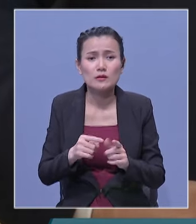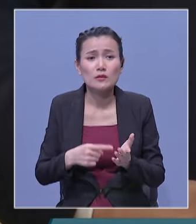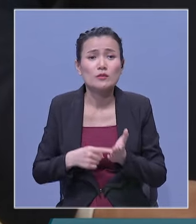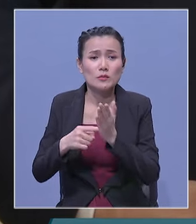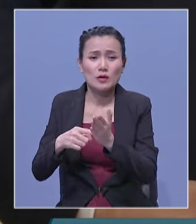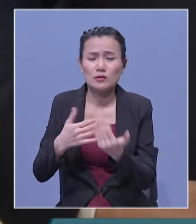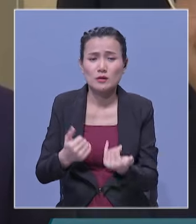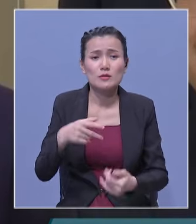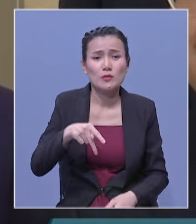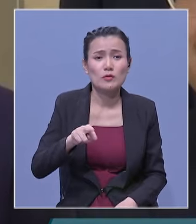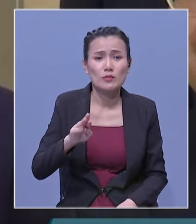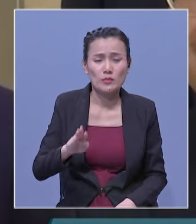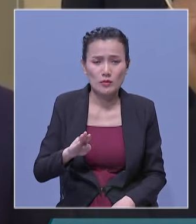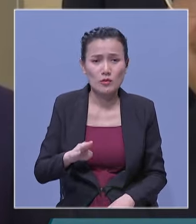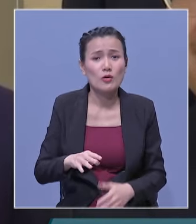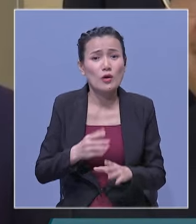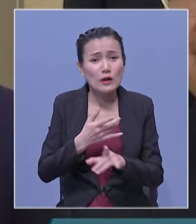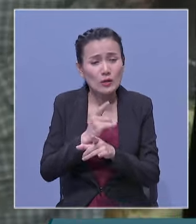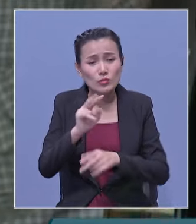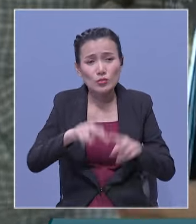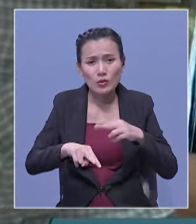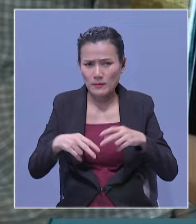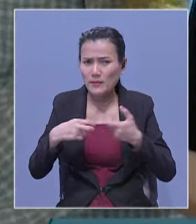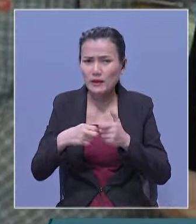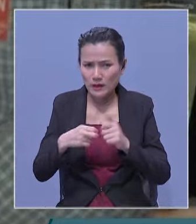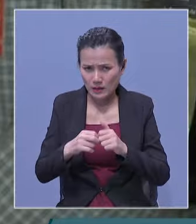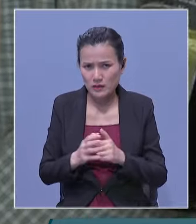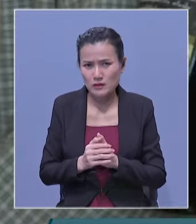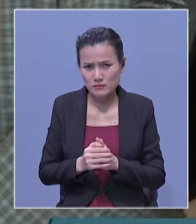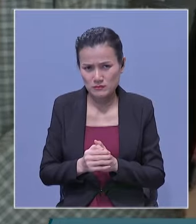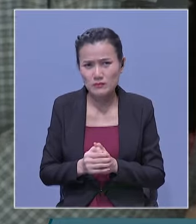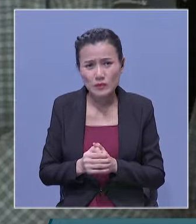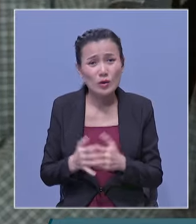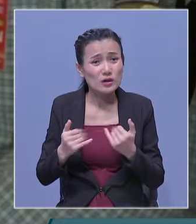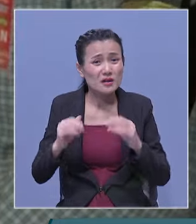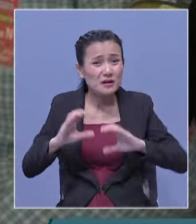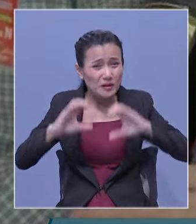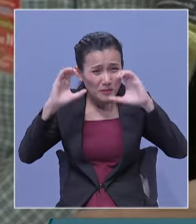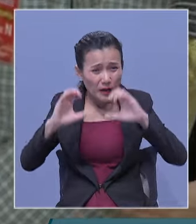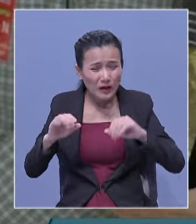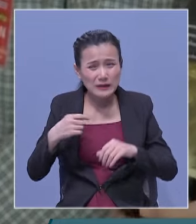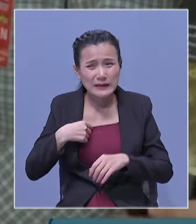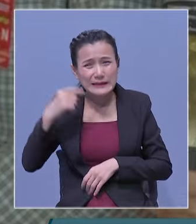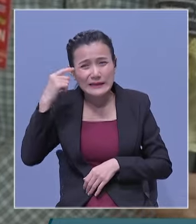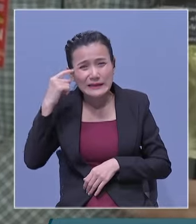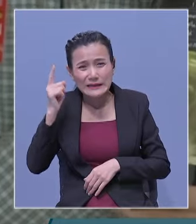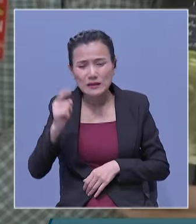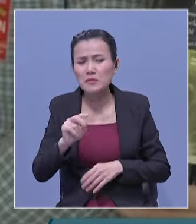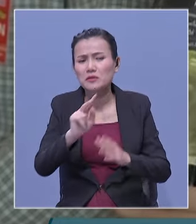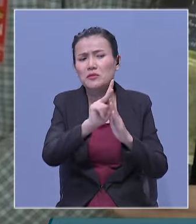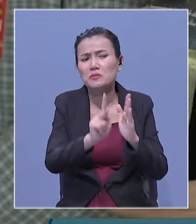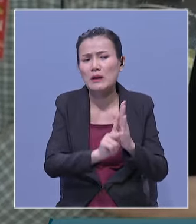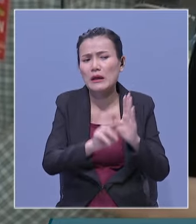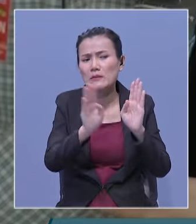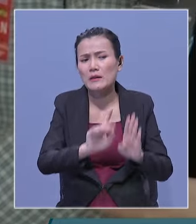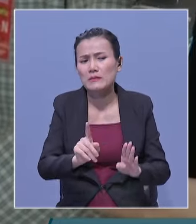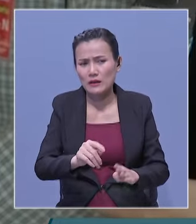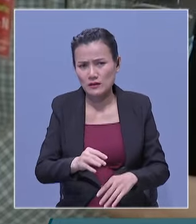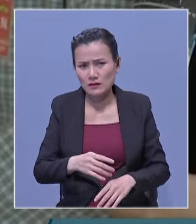แอลกอฮอล์เป็นปัญหานอกจากนี้ค่ะยังมองว่าเป็นการโยนหินถามทางรัฐบาลว่าจะเห็นกฎหมายเหล่านี้เป็นอย่างไรและจะประ